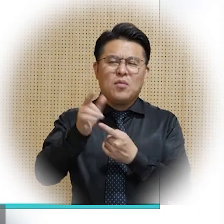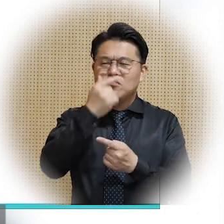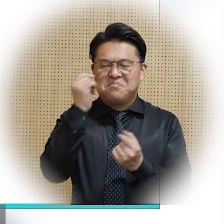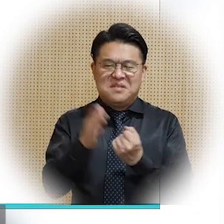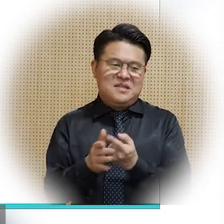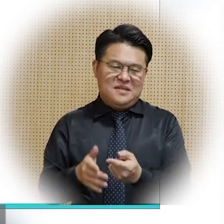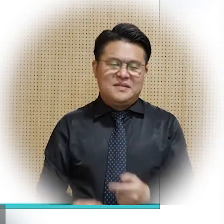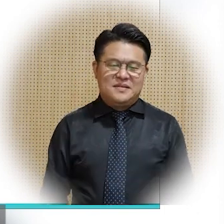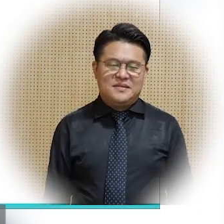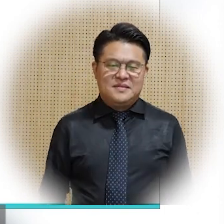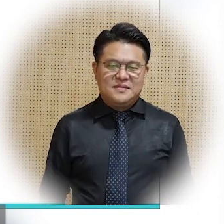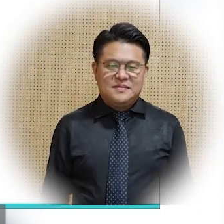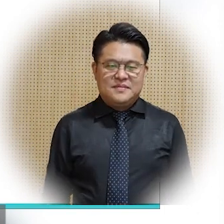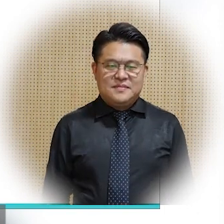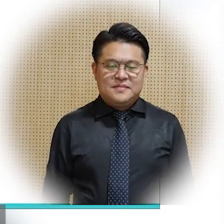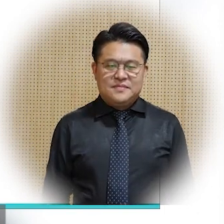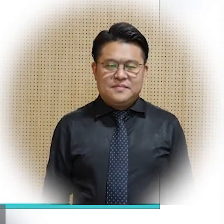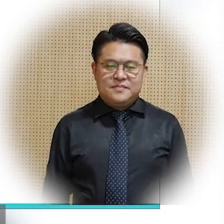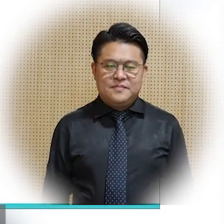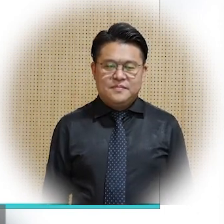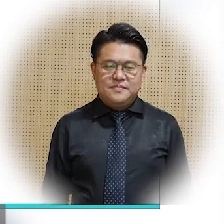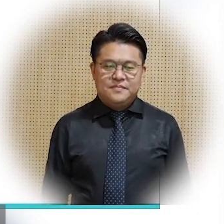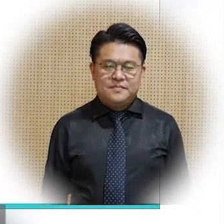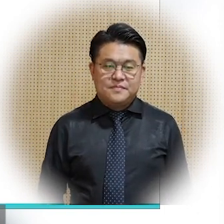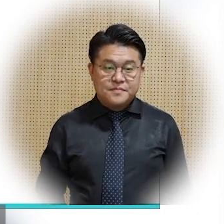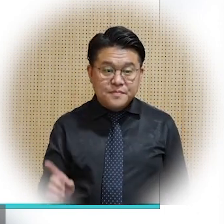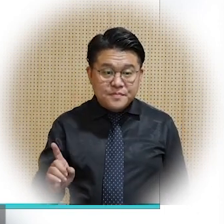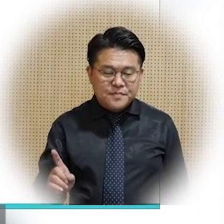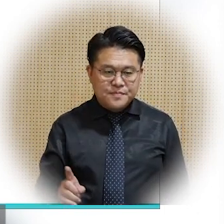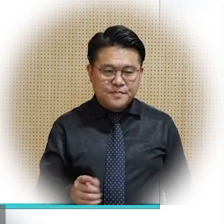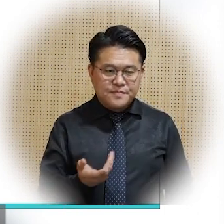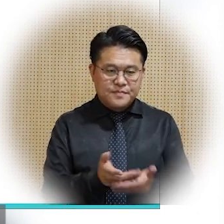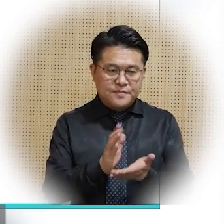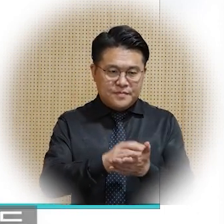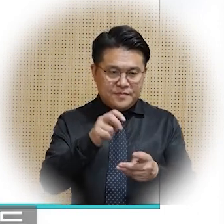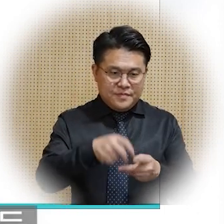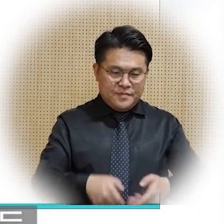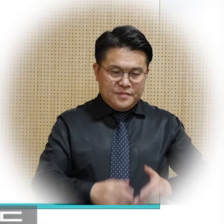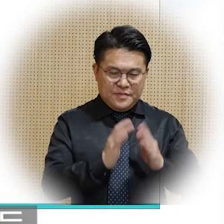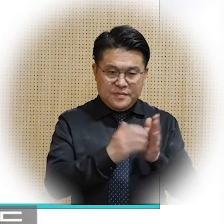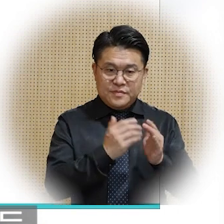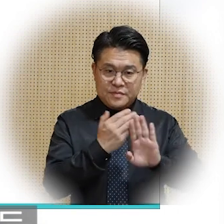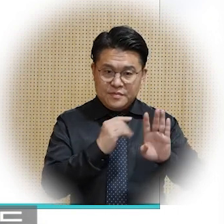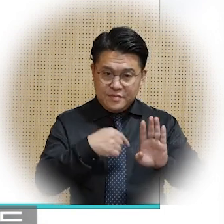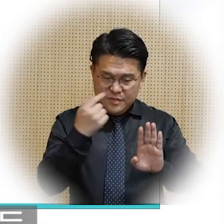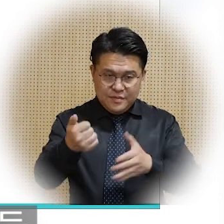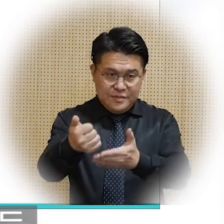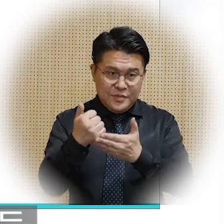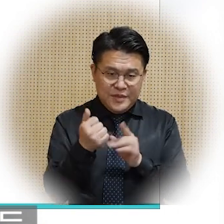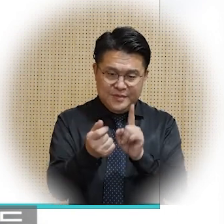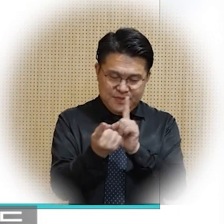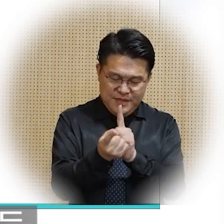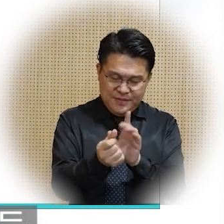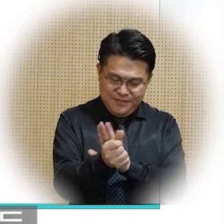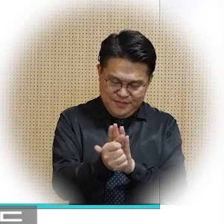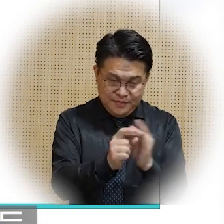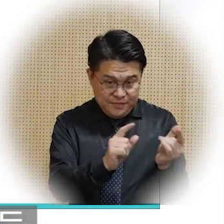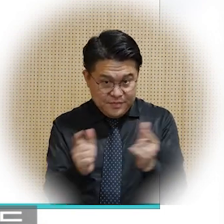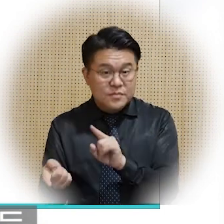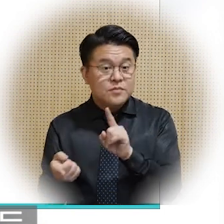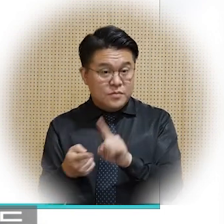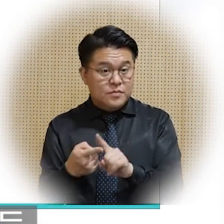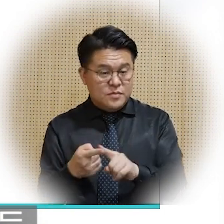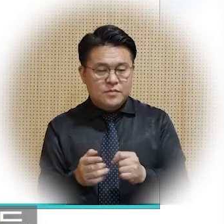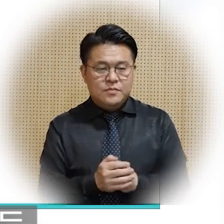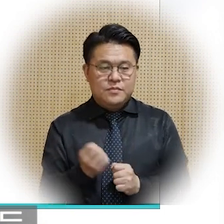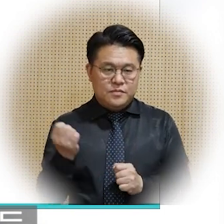뭐 10명도 안 되는 홍보가 제대로 안 돼서 그런 경우들도 있었습니다. 그래서 뭐 수리센터를 세팅하고